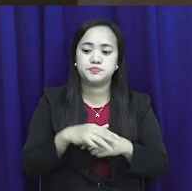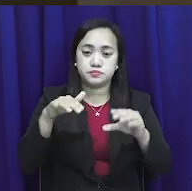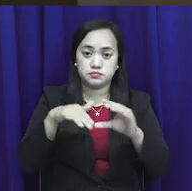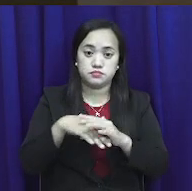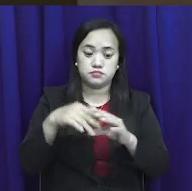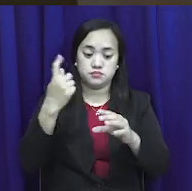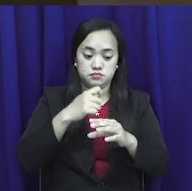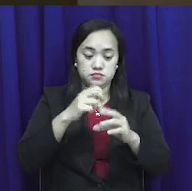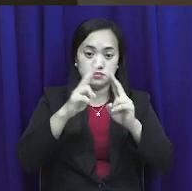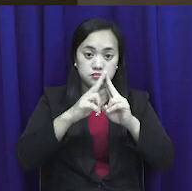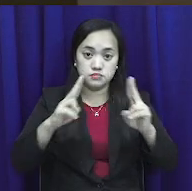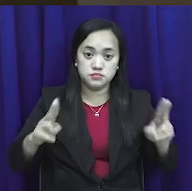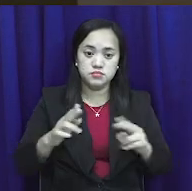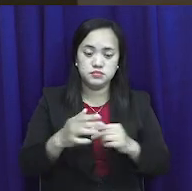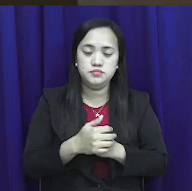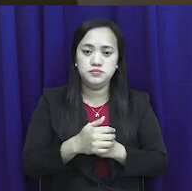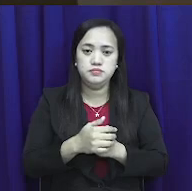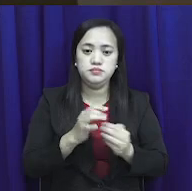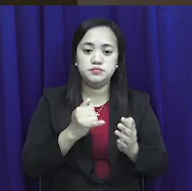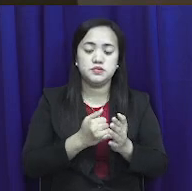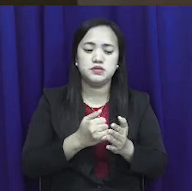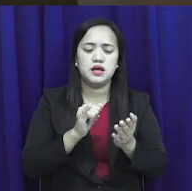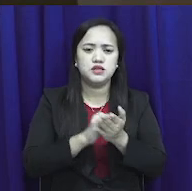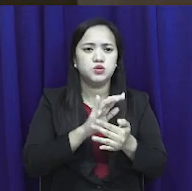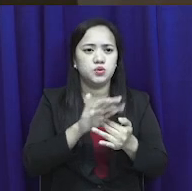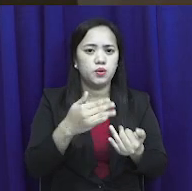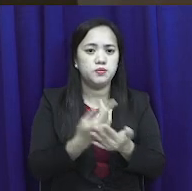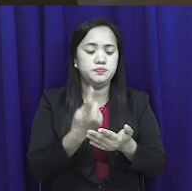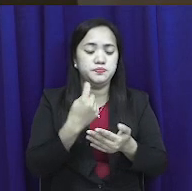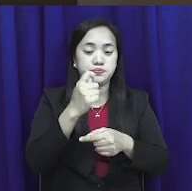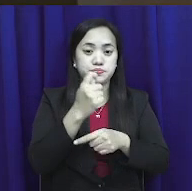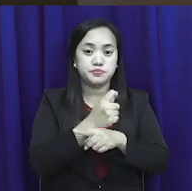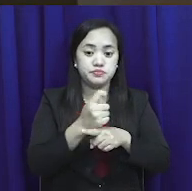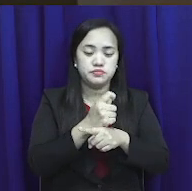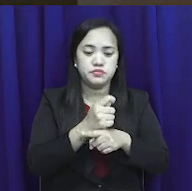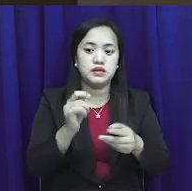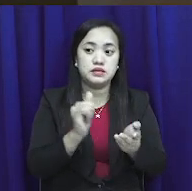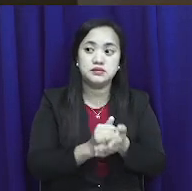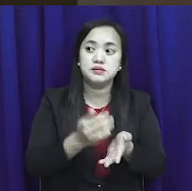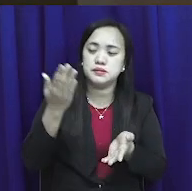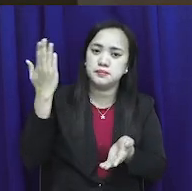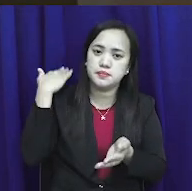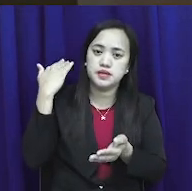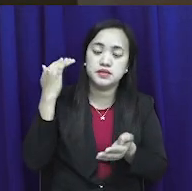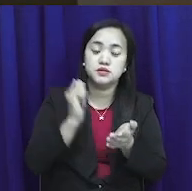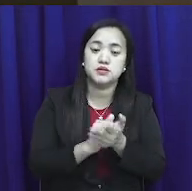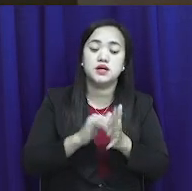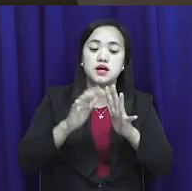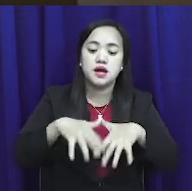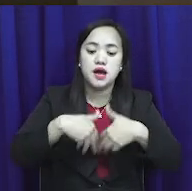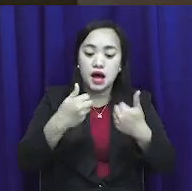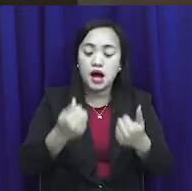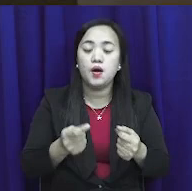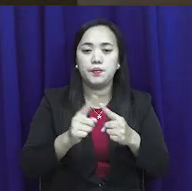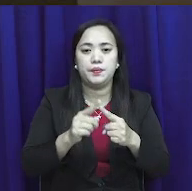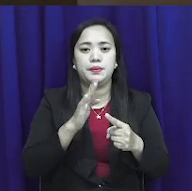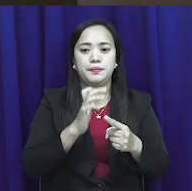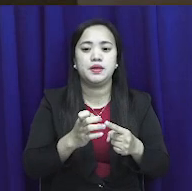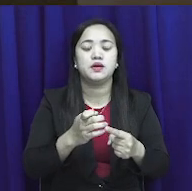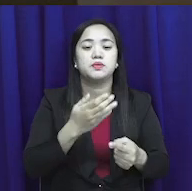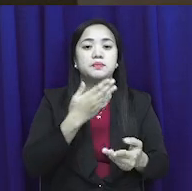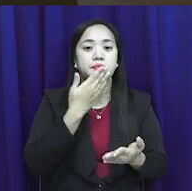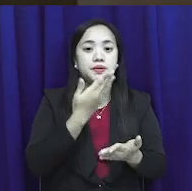bahay you see doon yyung training nand doon because That's How You will be a virtuous woman